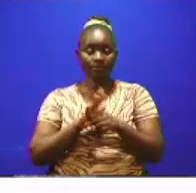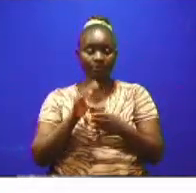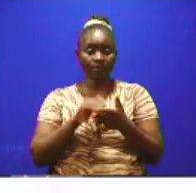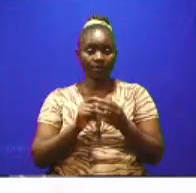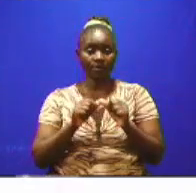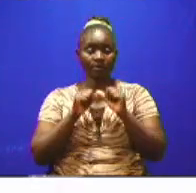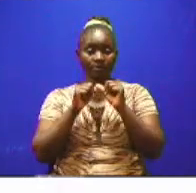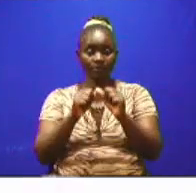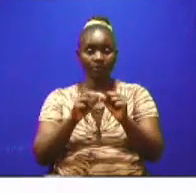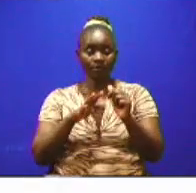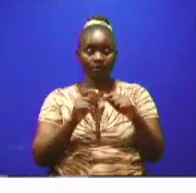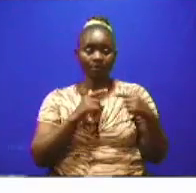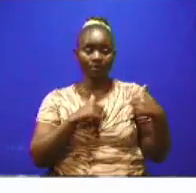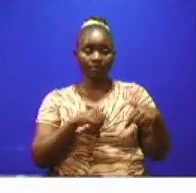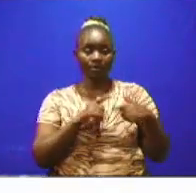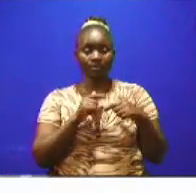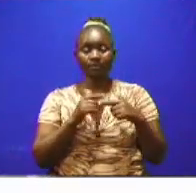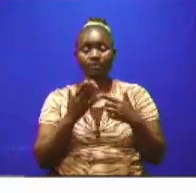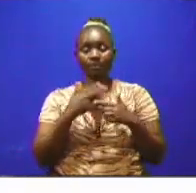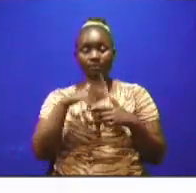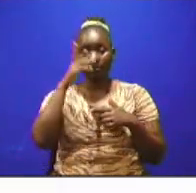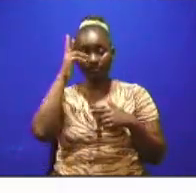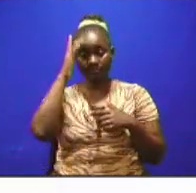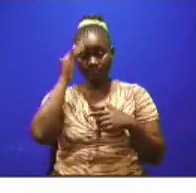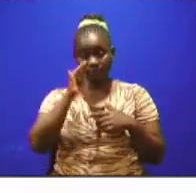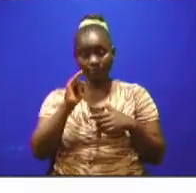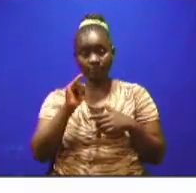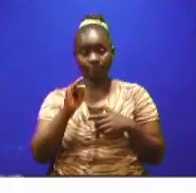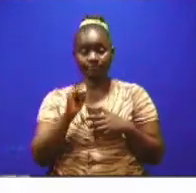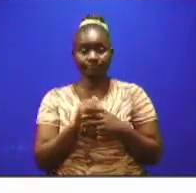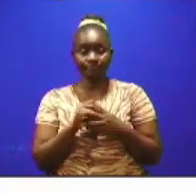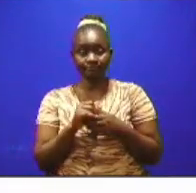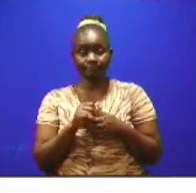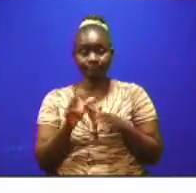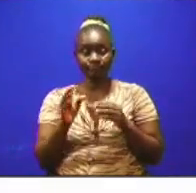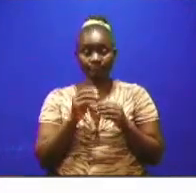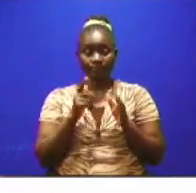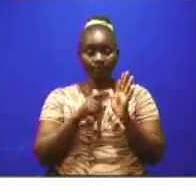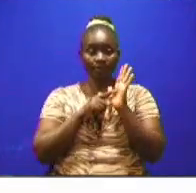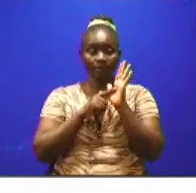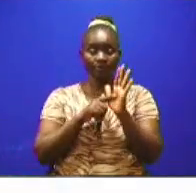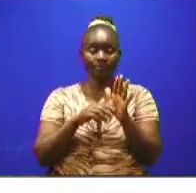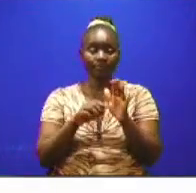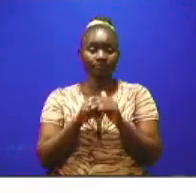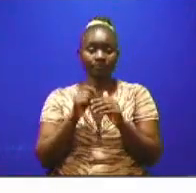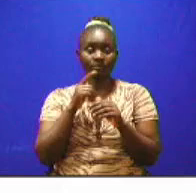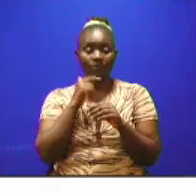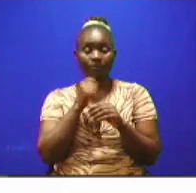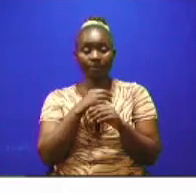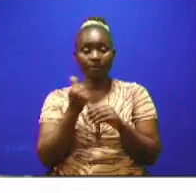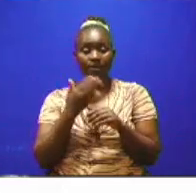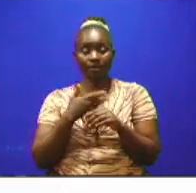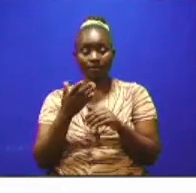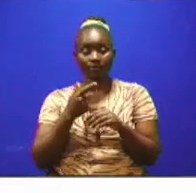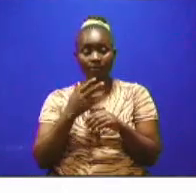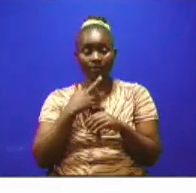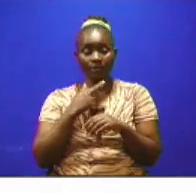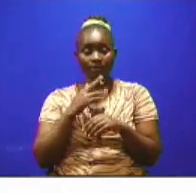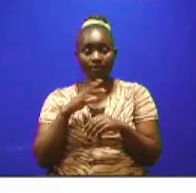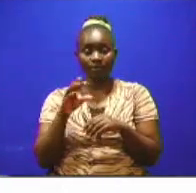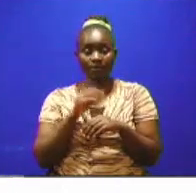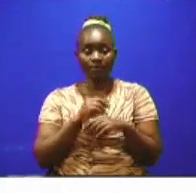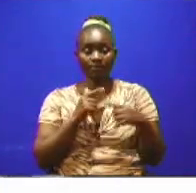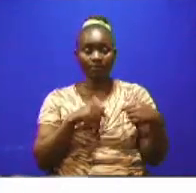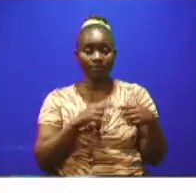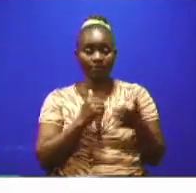moyo yo ege ko gere tero ba kutusira niko ba kor kitsa mbiya na bande bale ande osi ase bande ba iwe to moyo ko